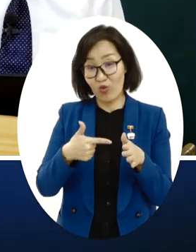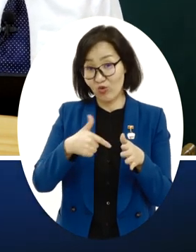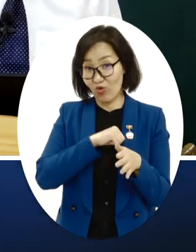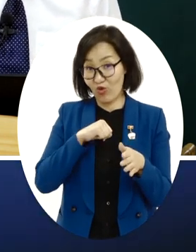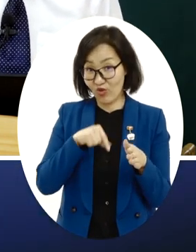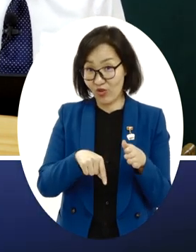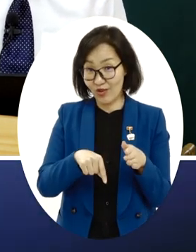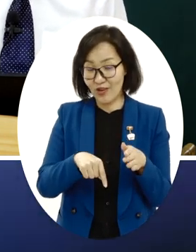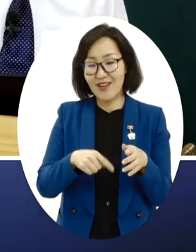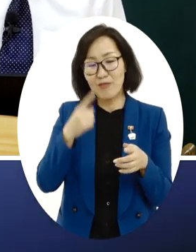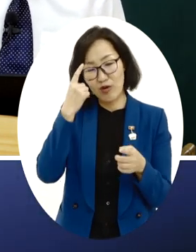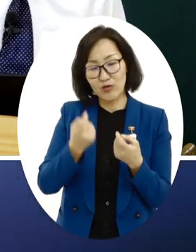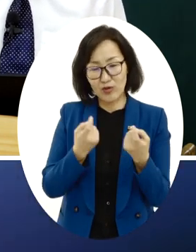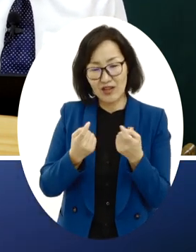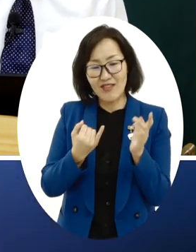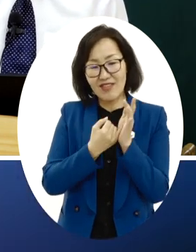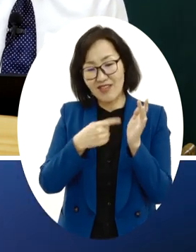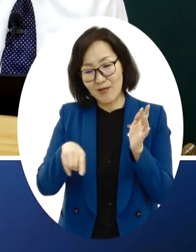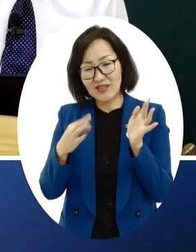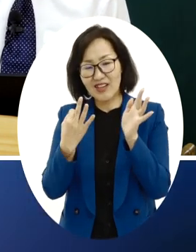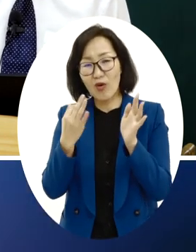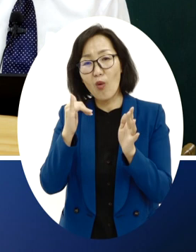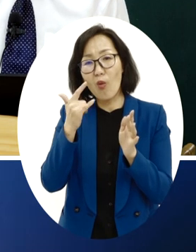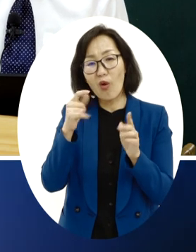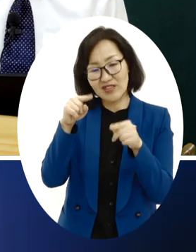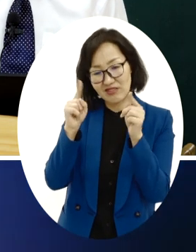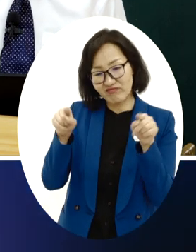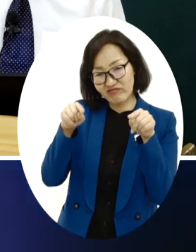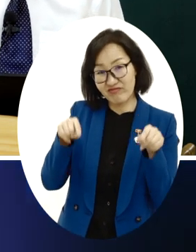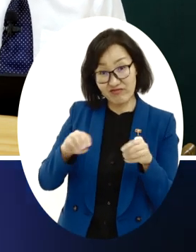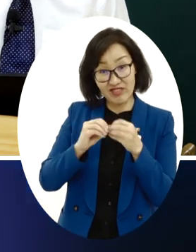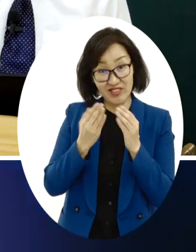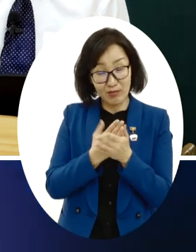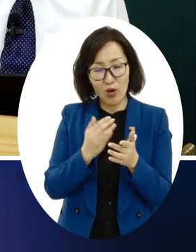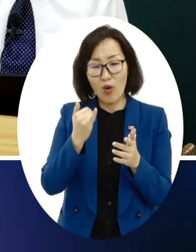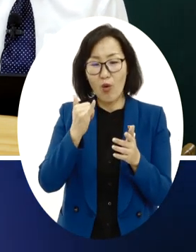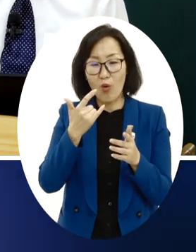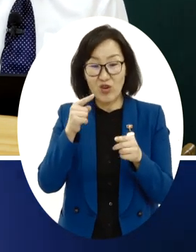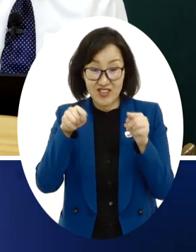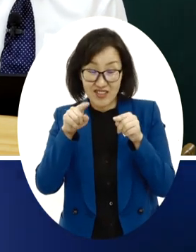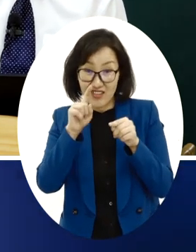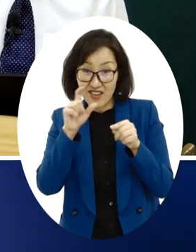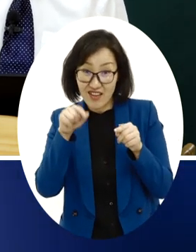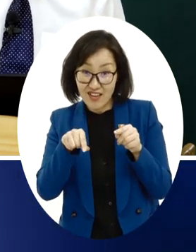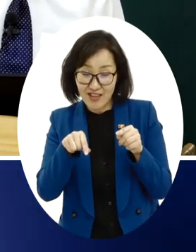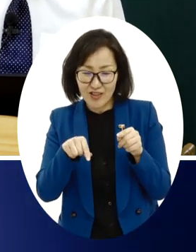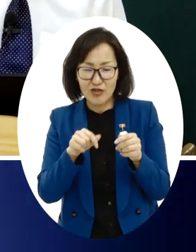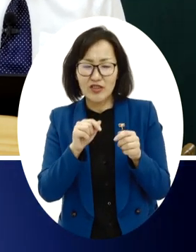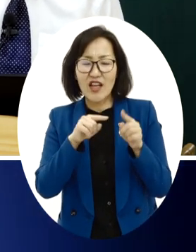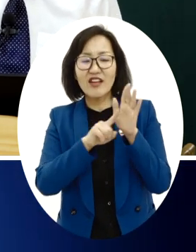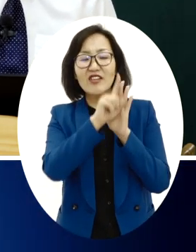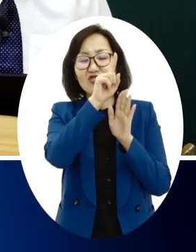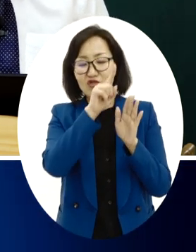байдаг. Монгол хот нь 864 угалцтай цулгуй гэж байдаг. Угалцны хэг эхлээс нь төгсөл